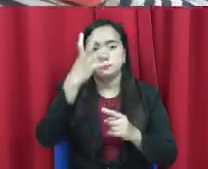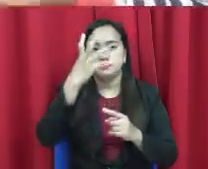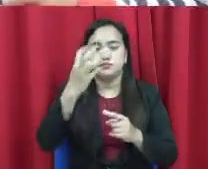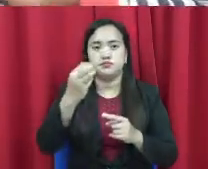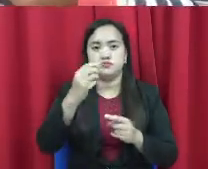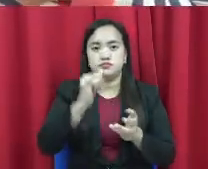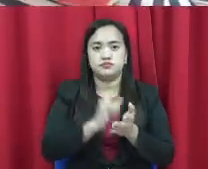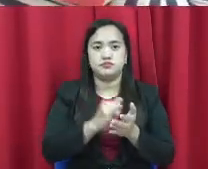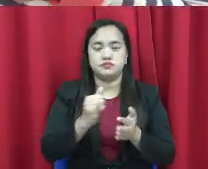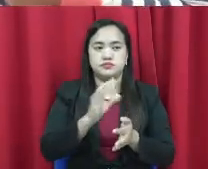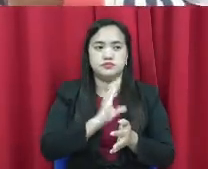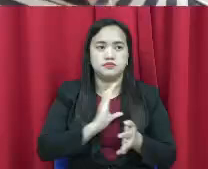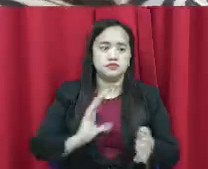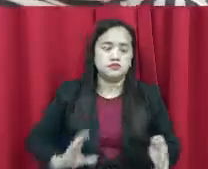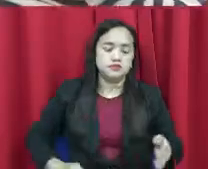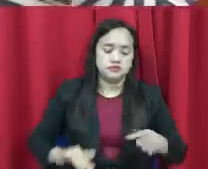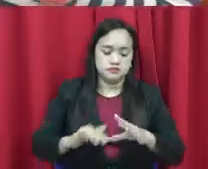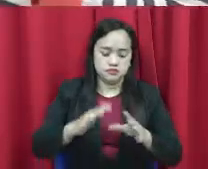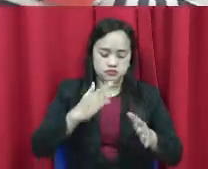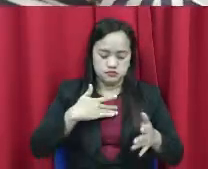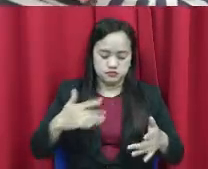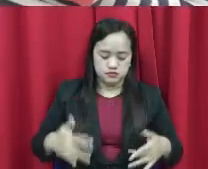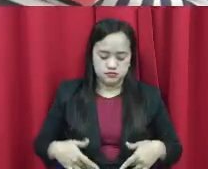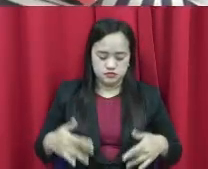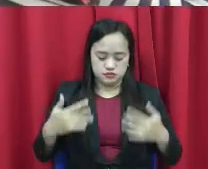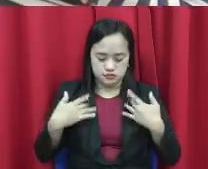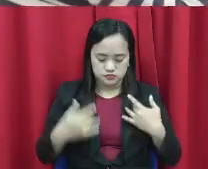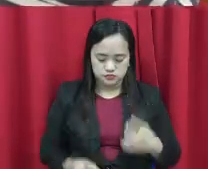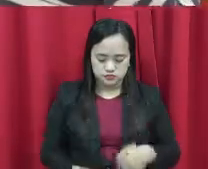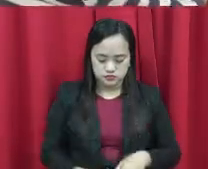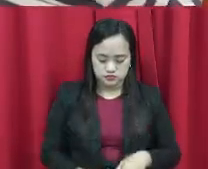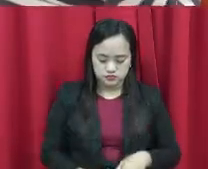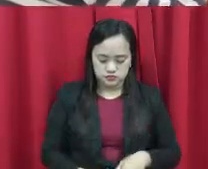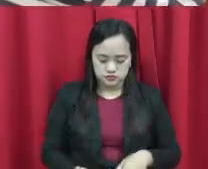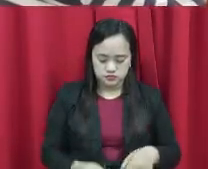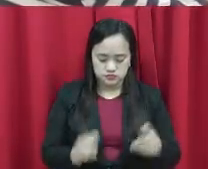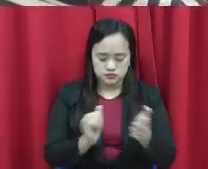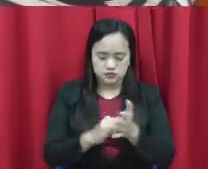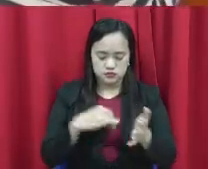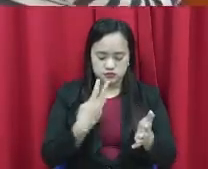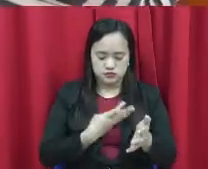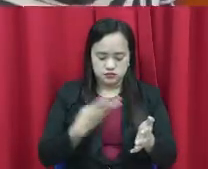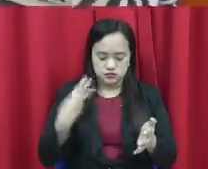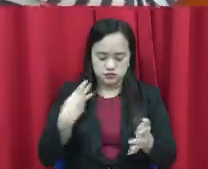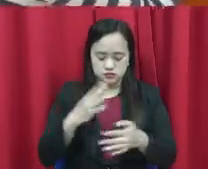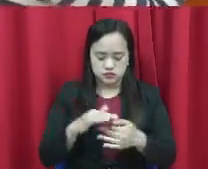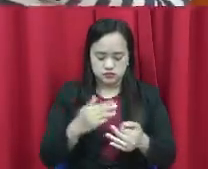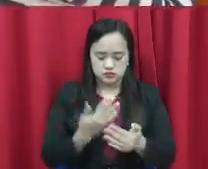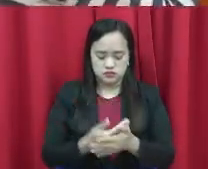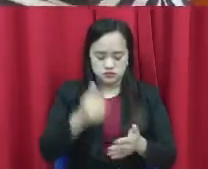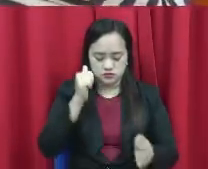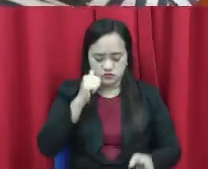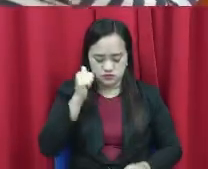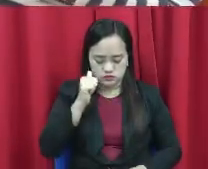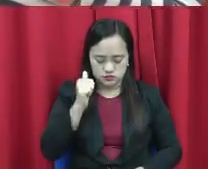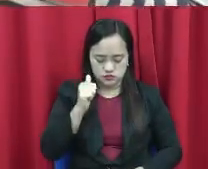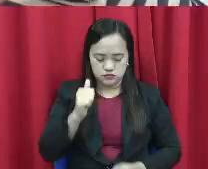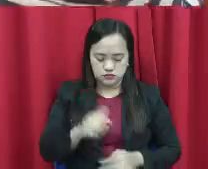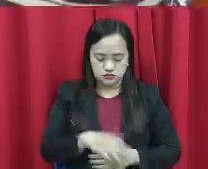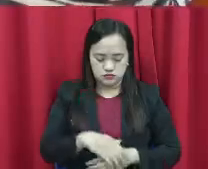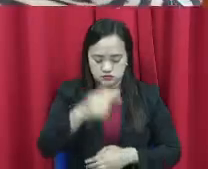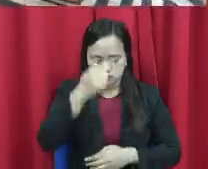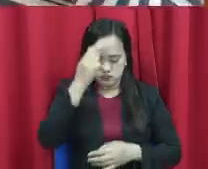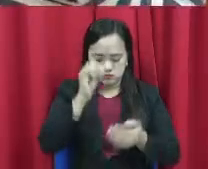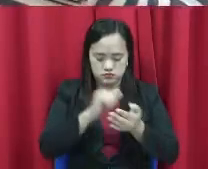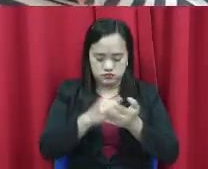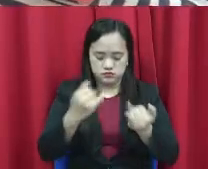si Kristo yyun sa buhay ko di ba So sana ganon tayo lagi na We will always remember to become more like Christ because that's the only way